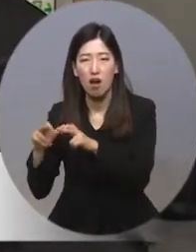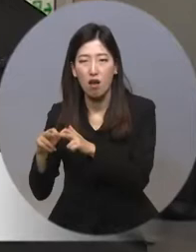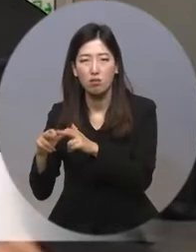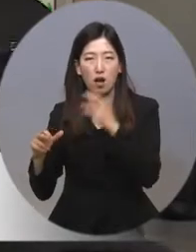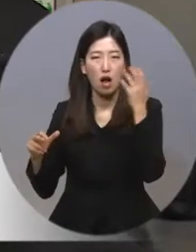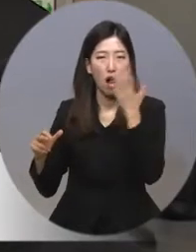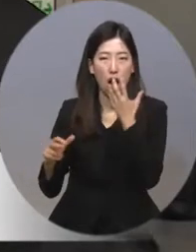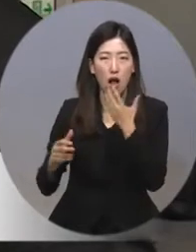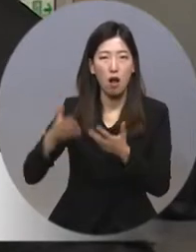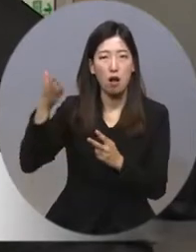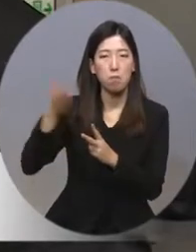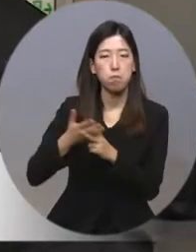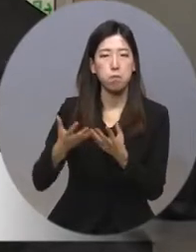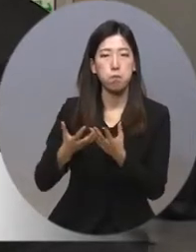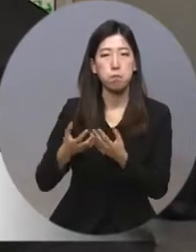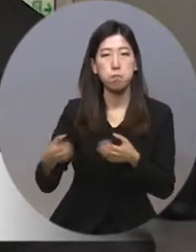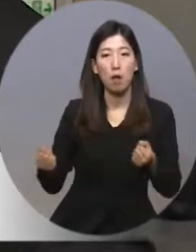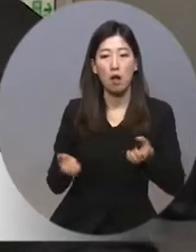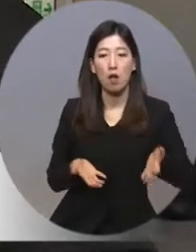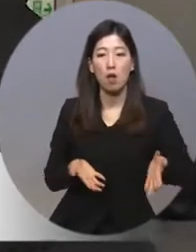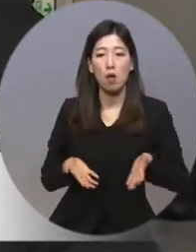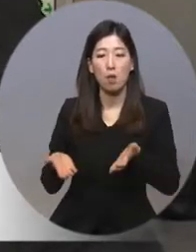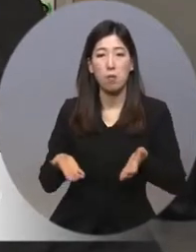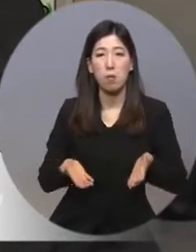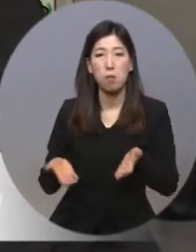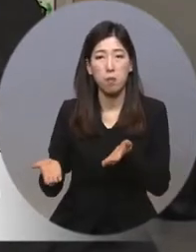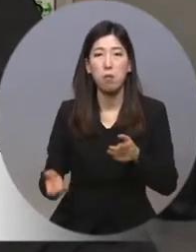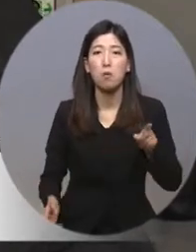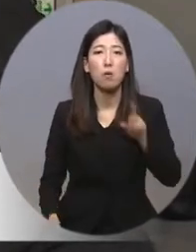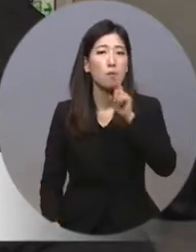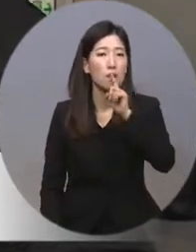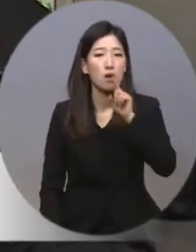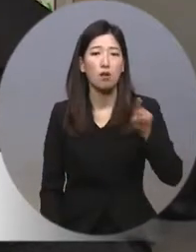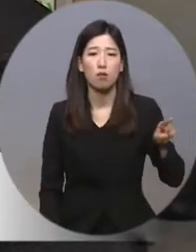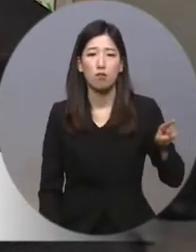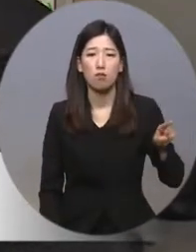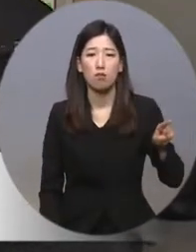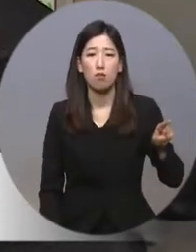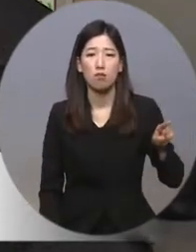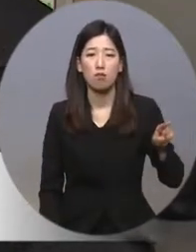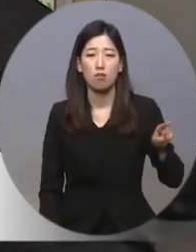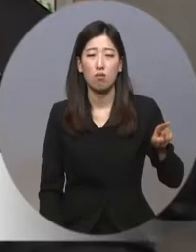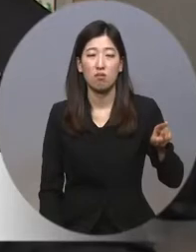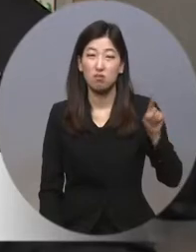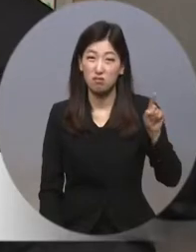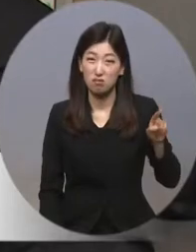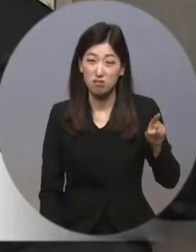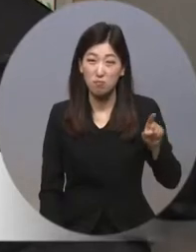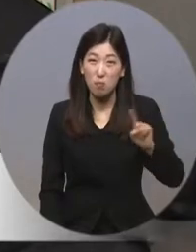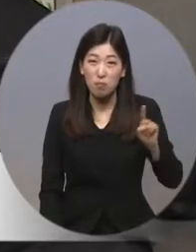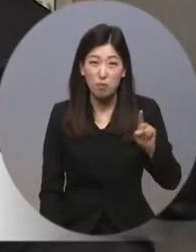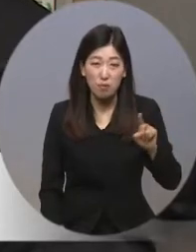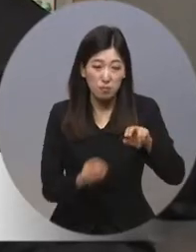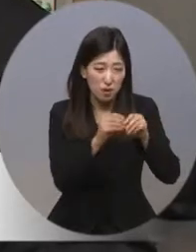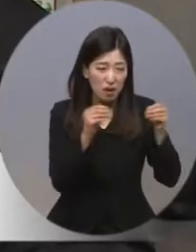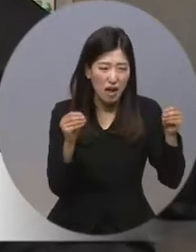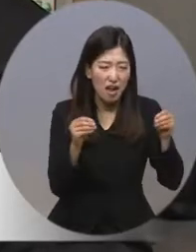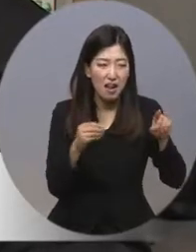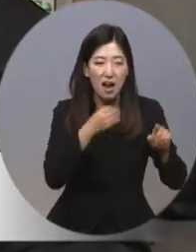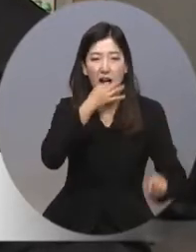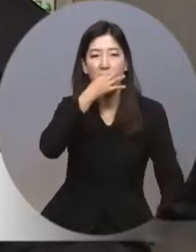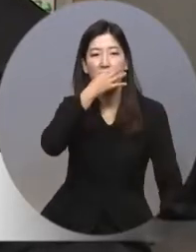갈라치기를 통한 혐오선동의 세력들에 대해서 그것을 가지고 자신의